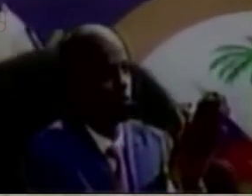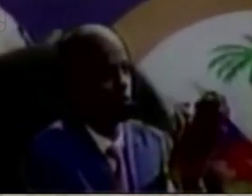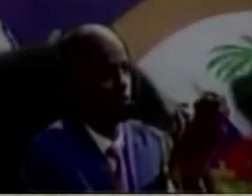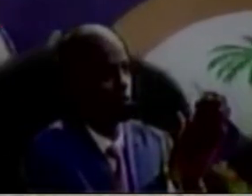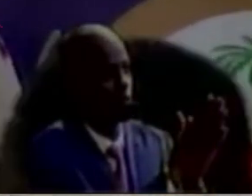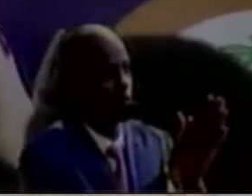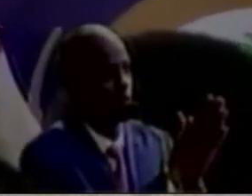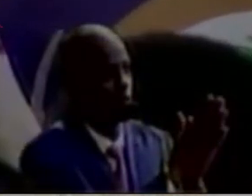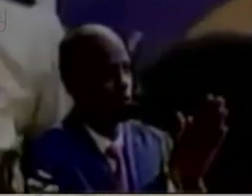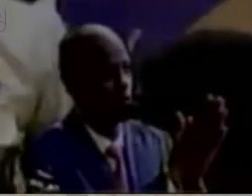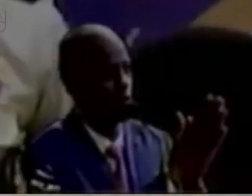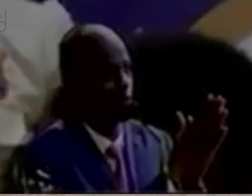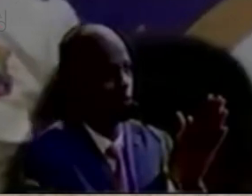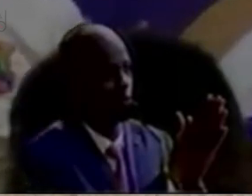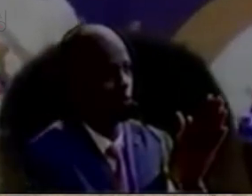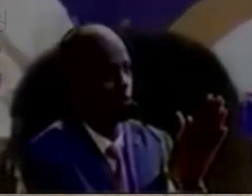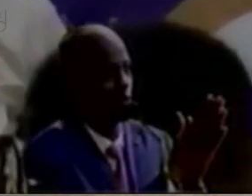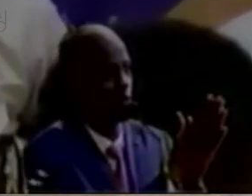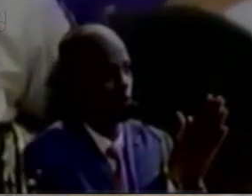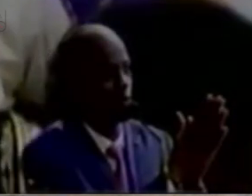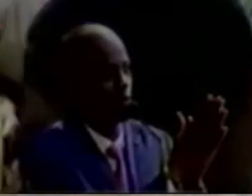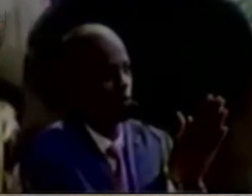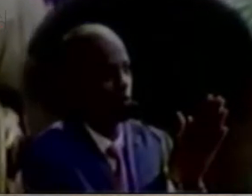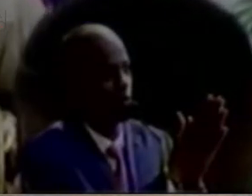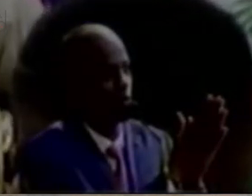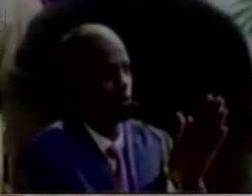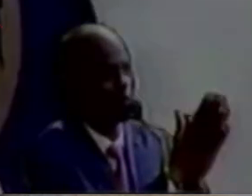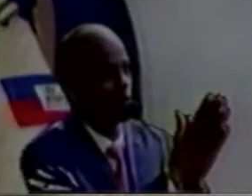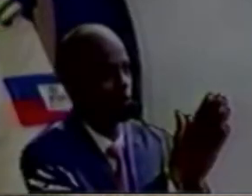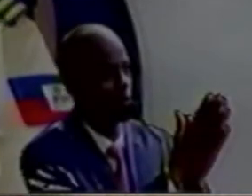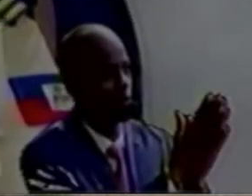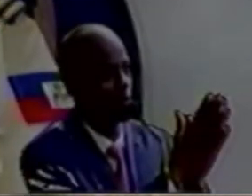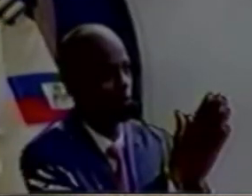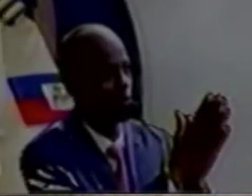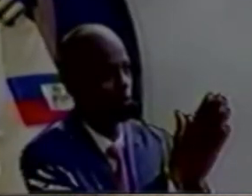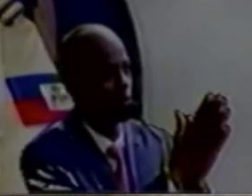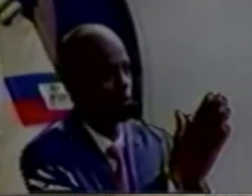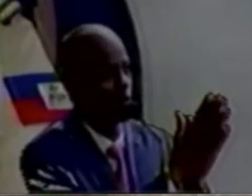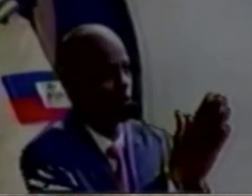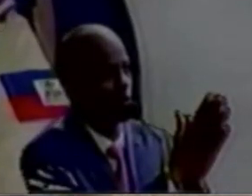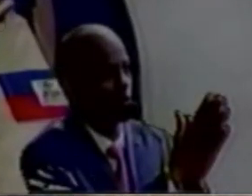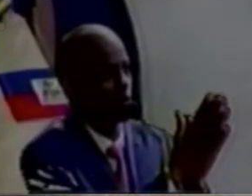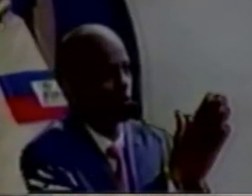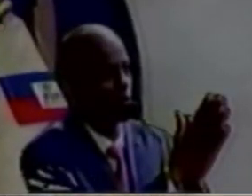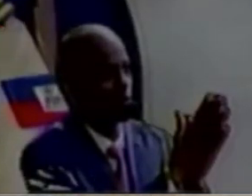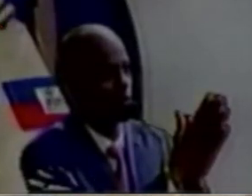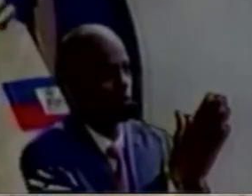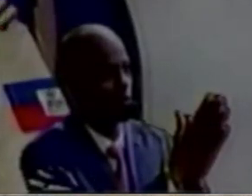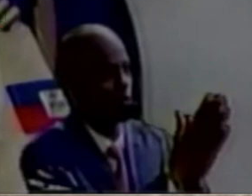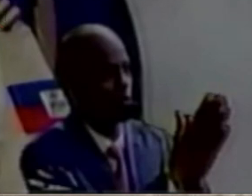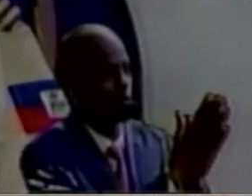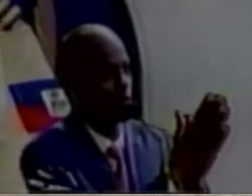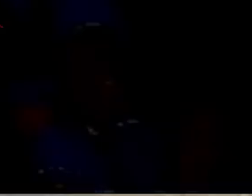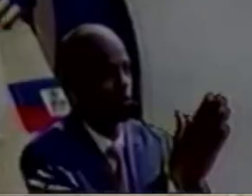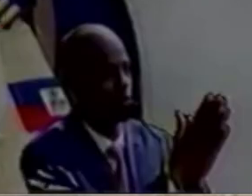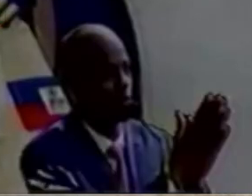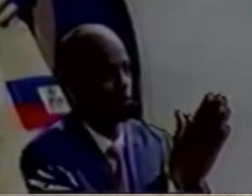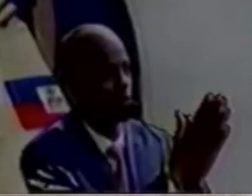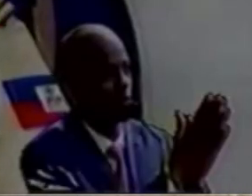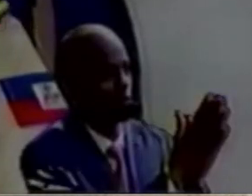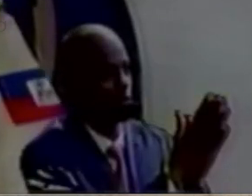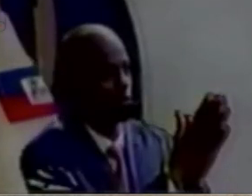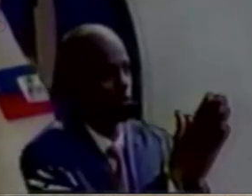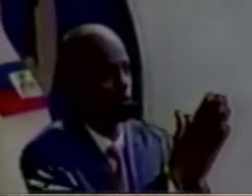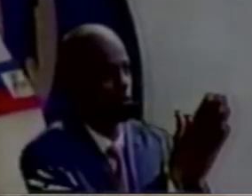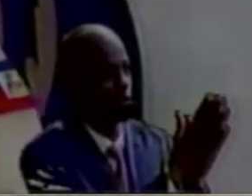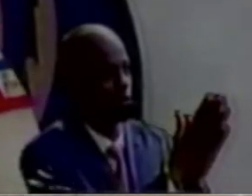Lécaille, Chambellan et la Tibolière. Zone ça yo, yo touché en pile, mais non yo pas cité trop